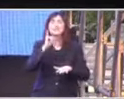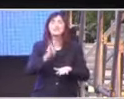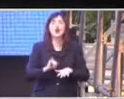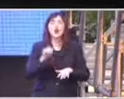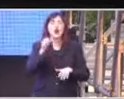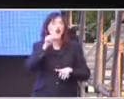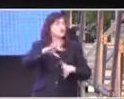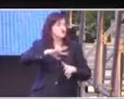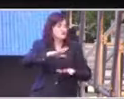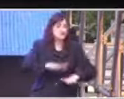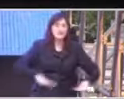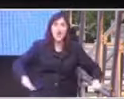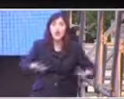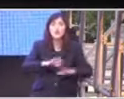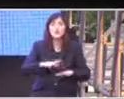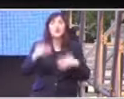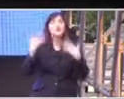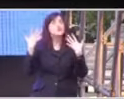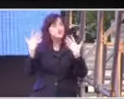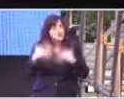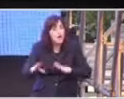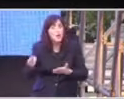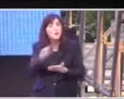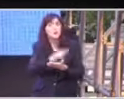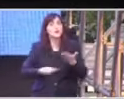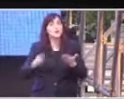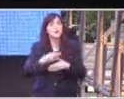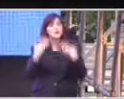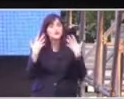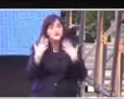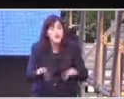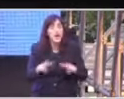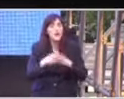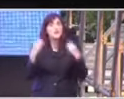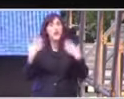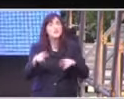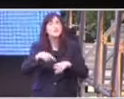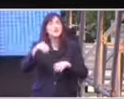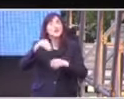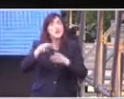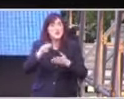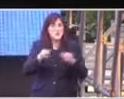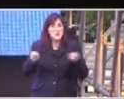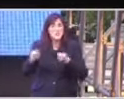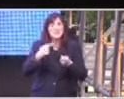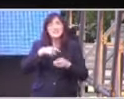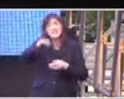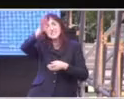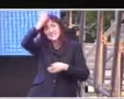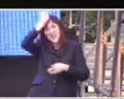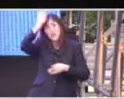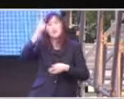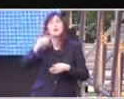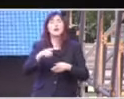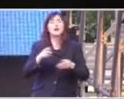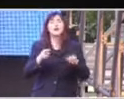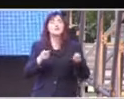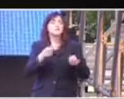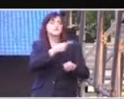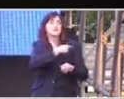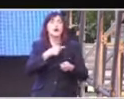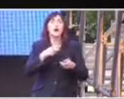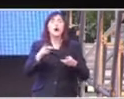e alla guida del progetto casa Italia c'era il capo del Politecnico Il rettore del Politecnico Giovanni Azzone